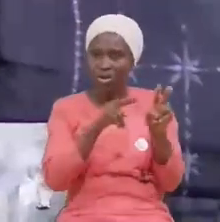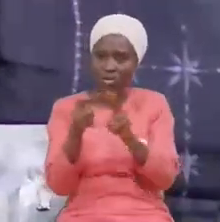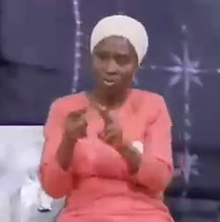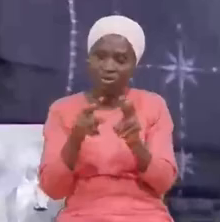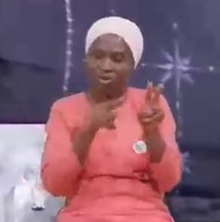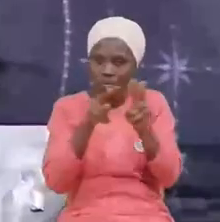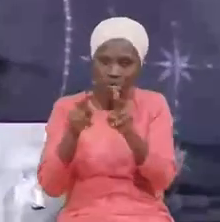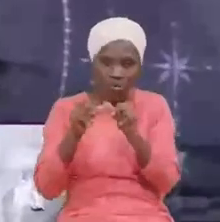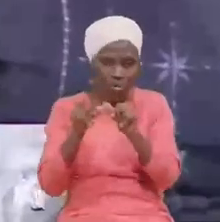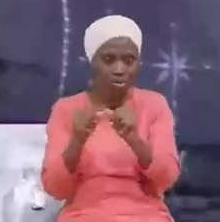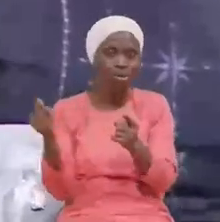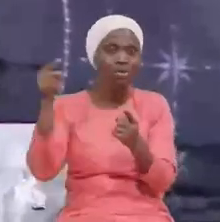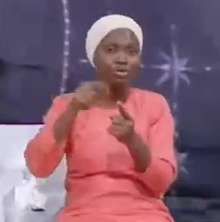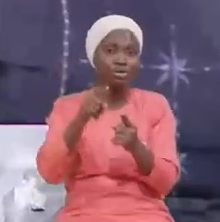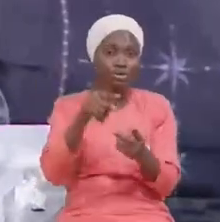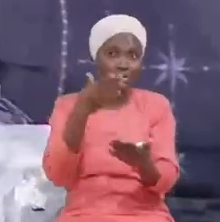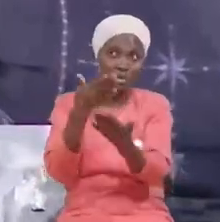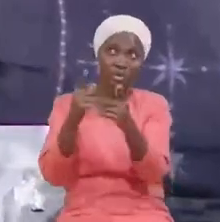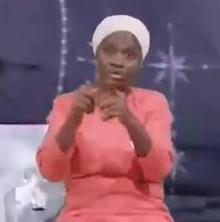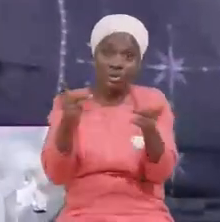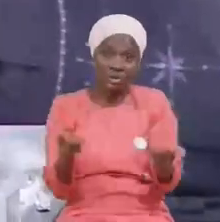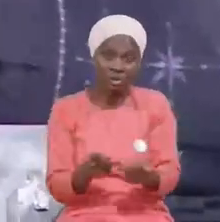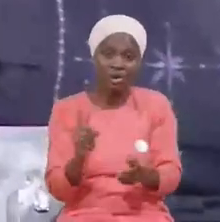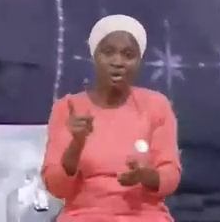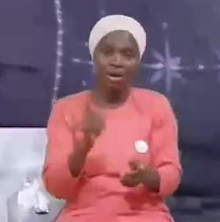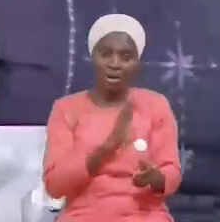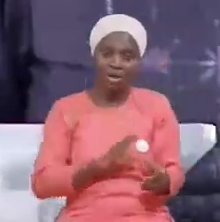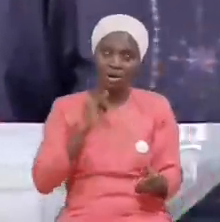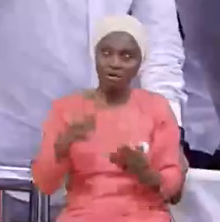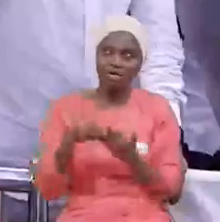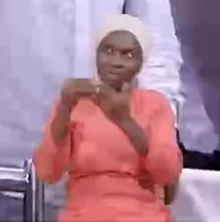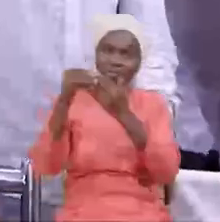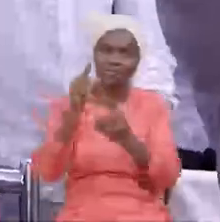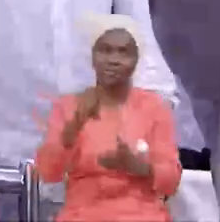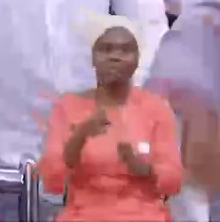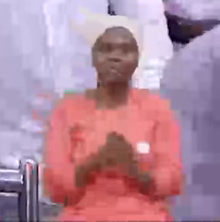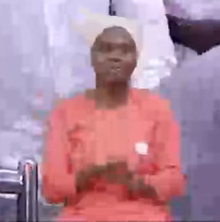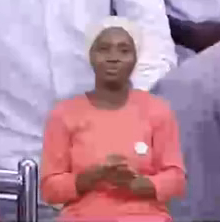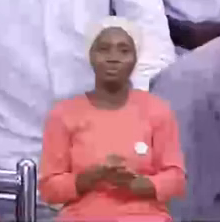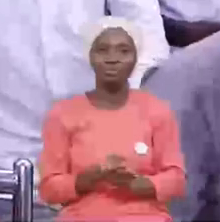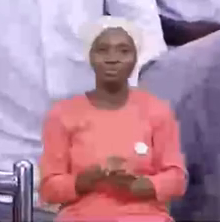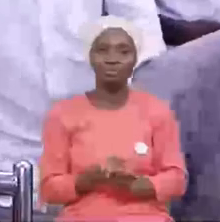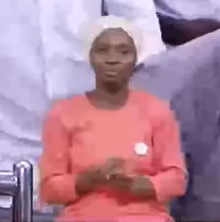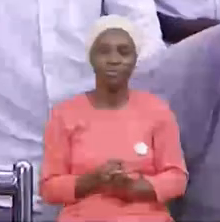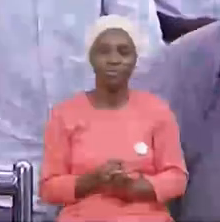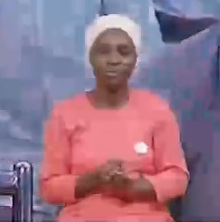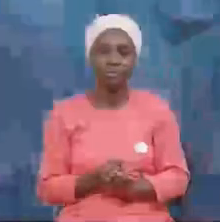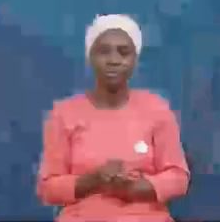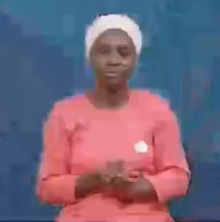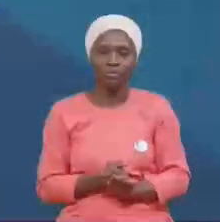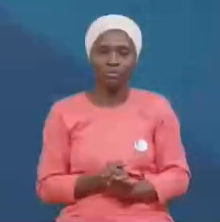Nous avons vu comment veiller, veiller, veiller pour parvenir là où Jésus nous amène.